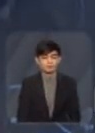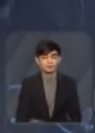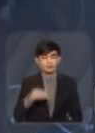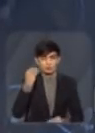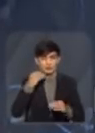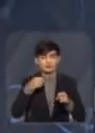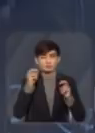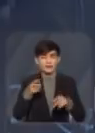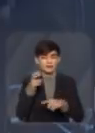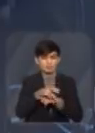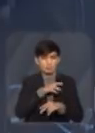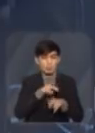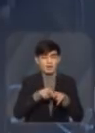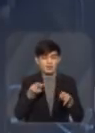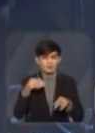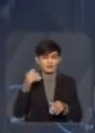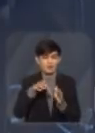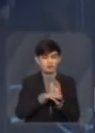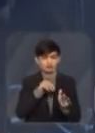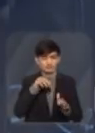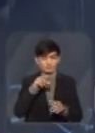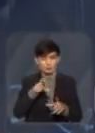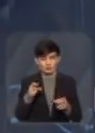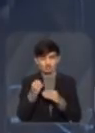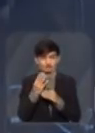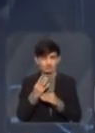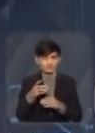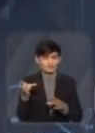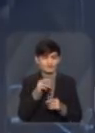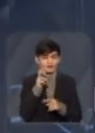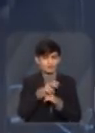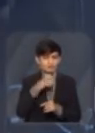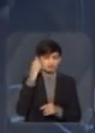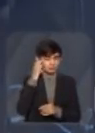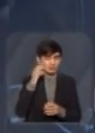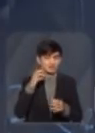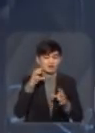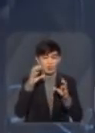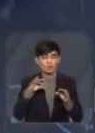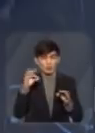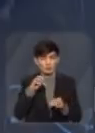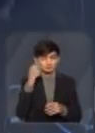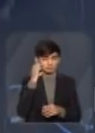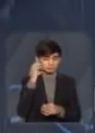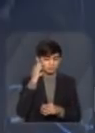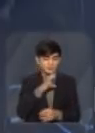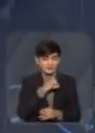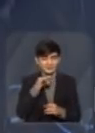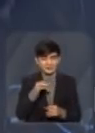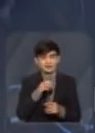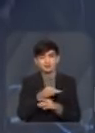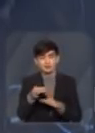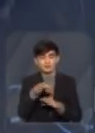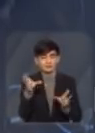Түркістанға арнайы келген парламенттің 14 депутаты халықпен кездесіп, заң көмегі жөнінде тыңдаулар өткізіп, аймақтың бірнеше ауданында қоғамдық